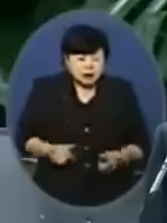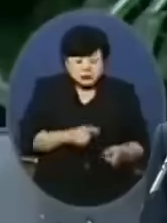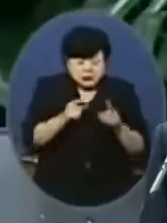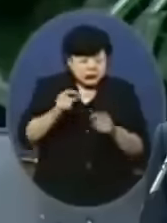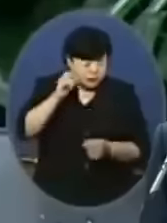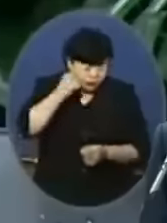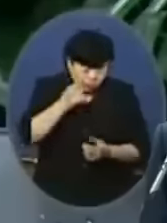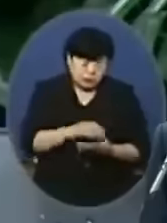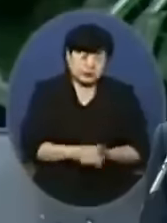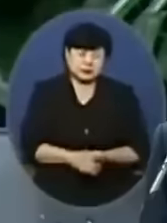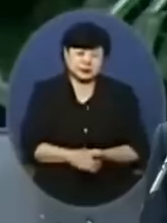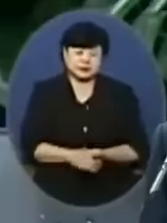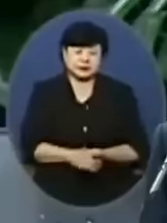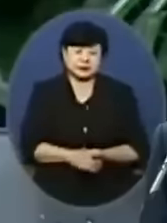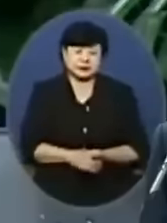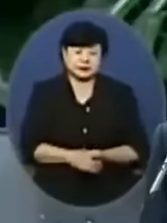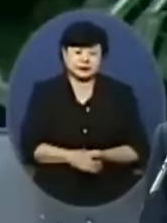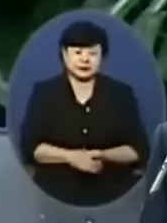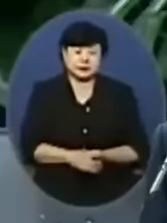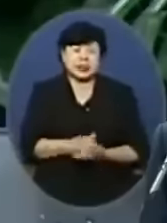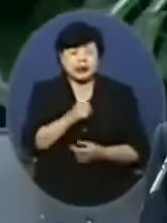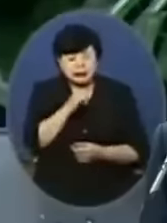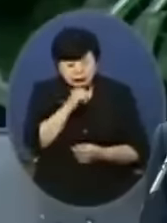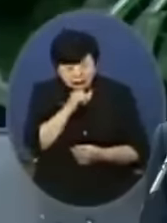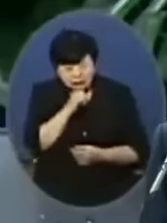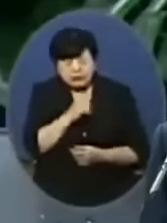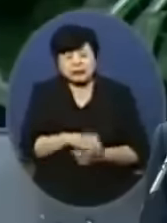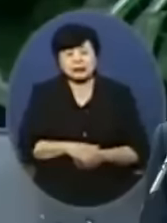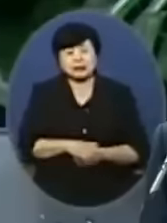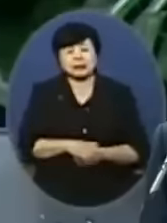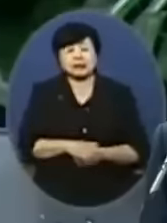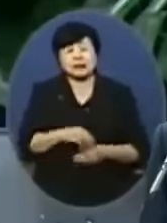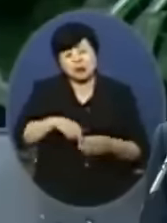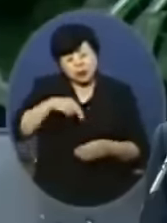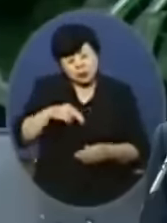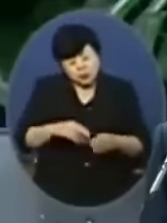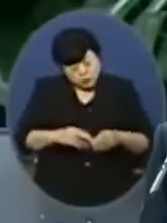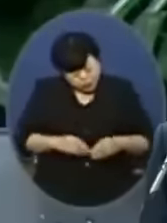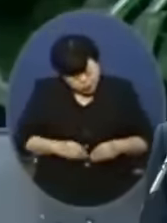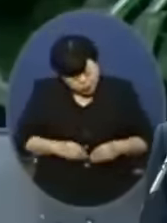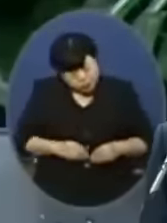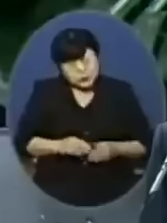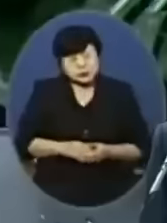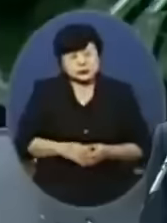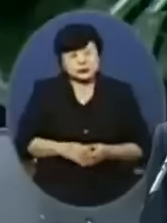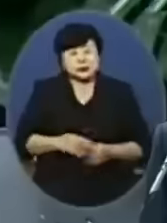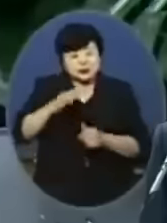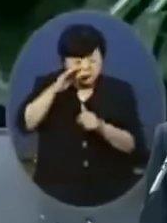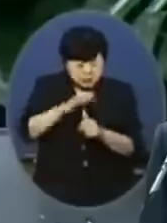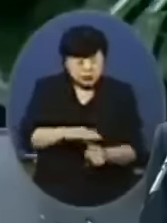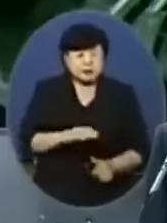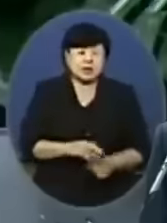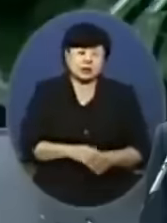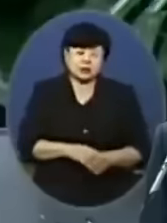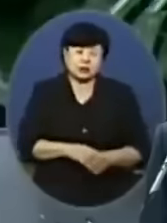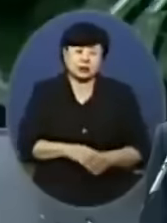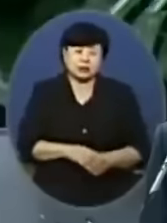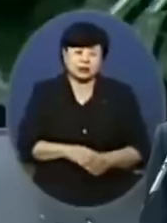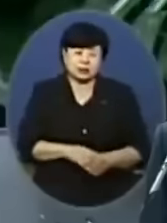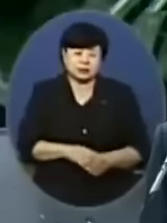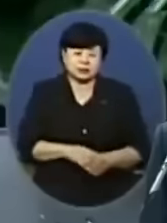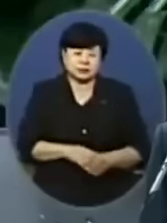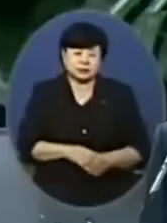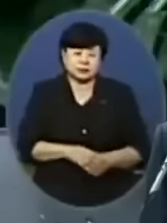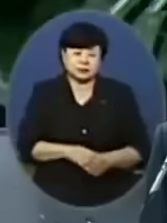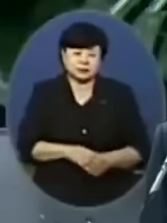되질 않습니다. 늘 가난하고 헐벗고 굶주리고 실패하고 낭패에 부딪히는